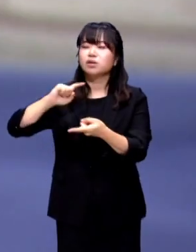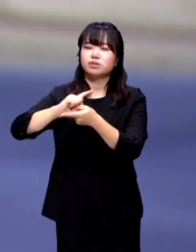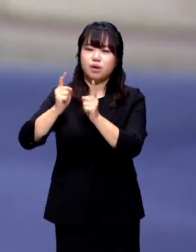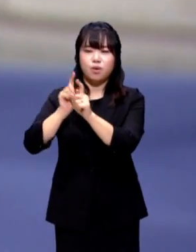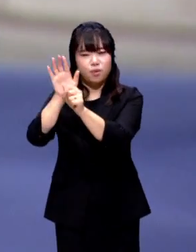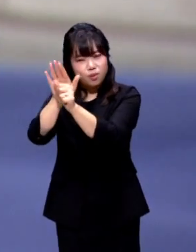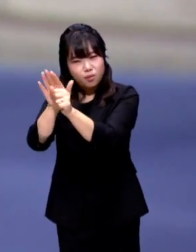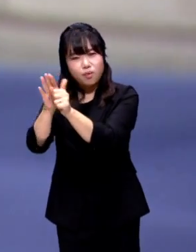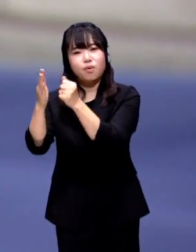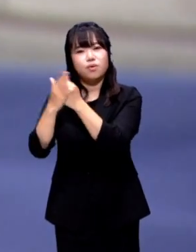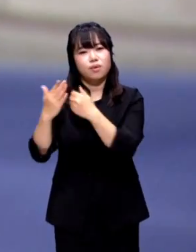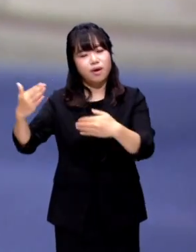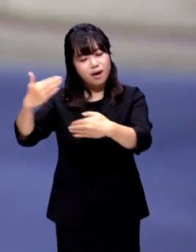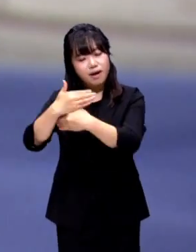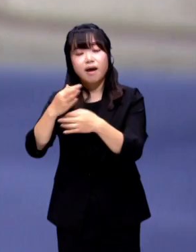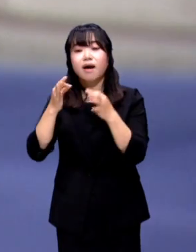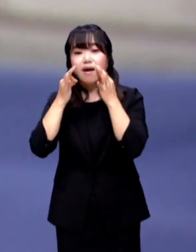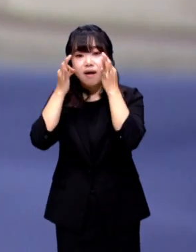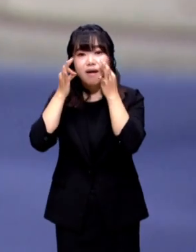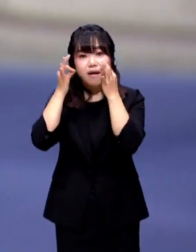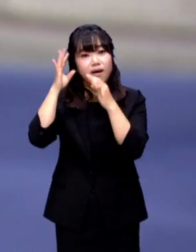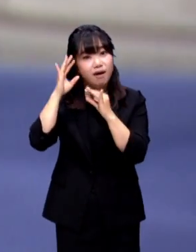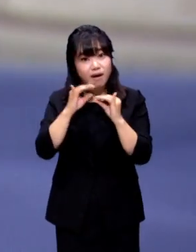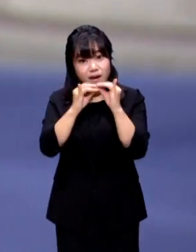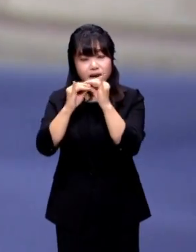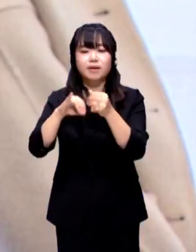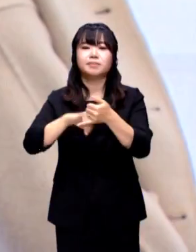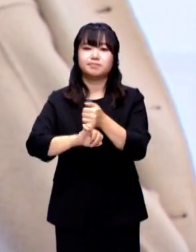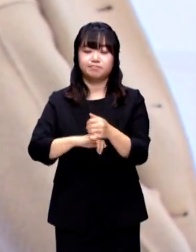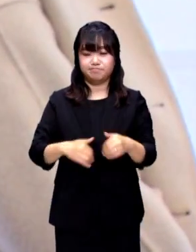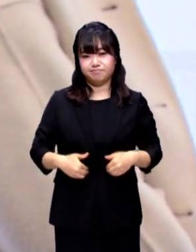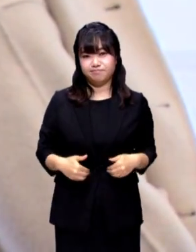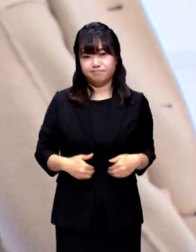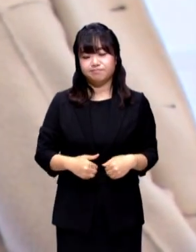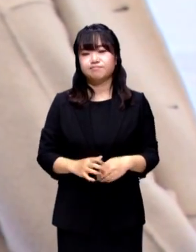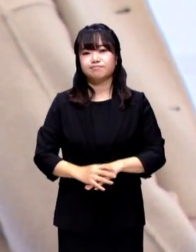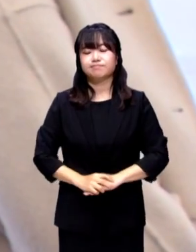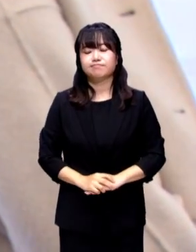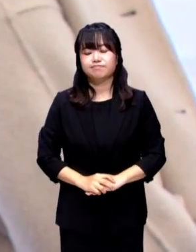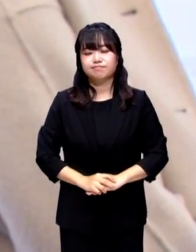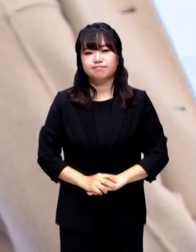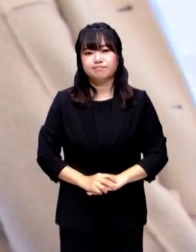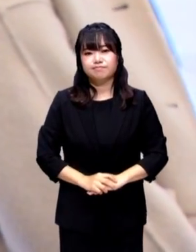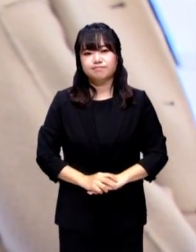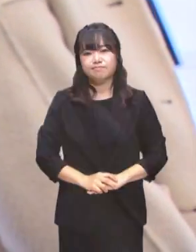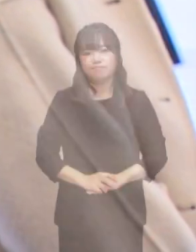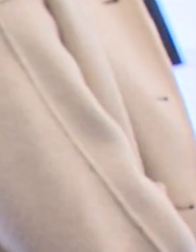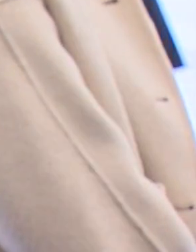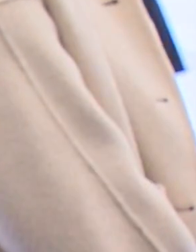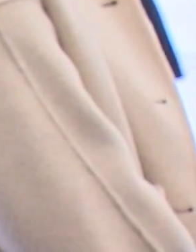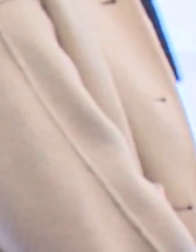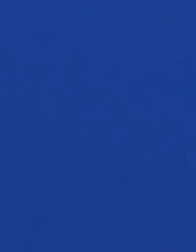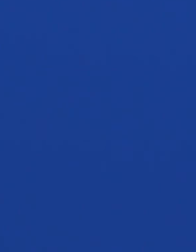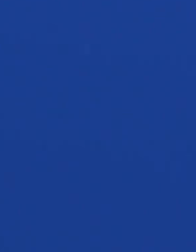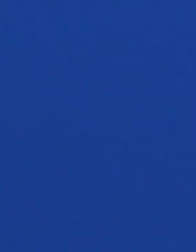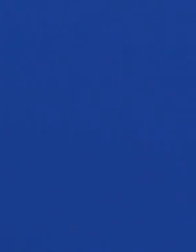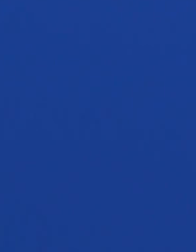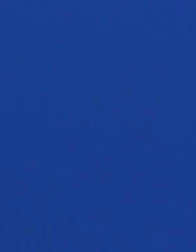보듬고 극복하려는 공동체의 노력이 필요할 때입니다. BTV 뉴스 김지영입니다.